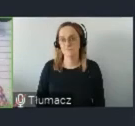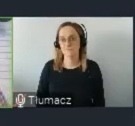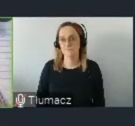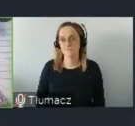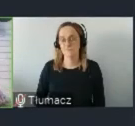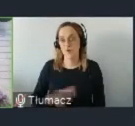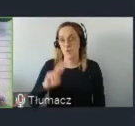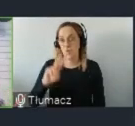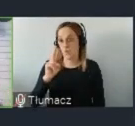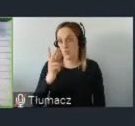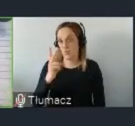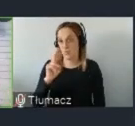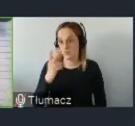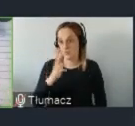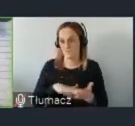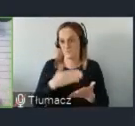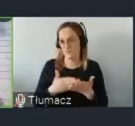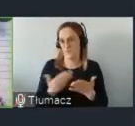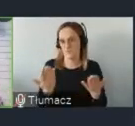Drugi przykład.